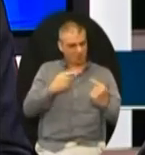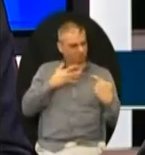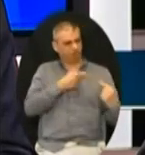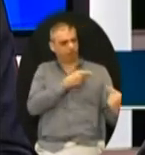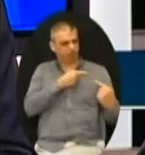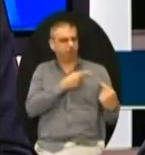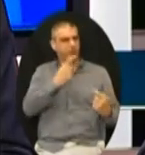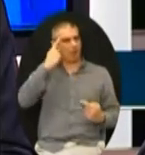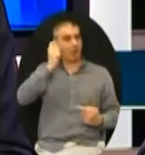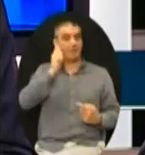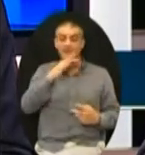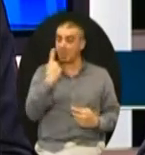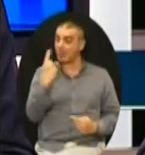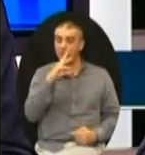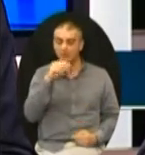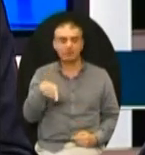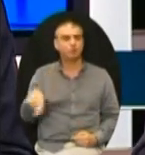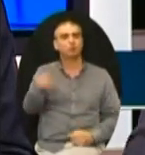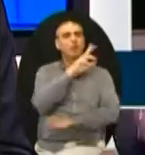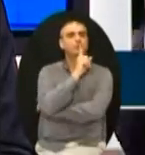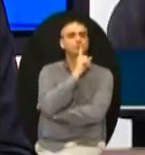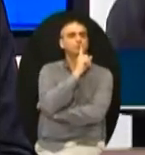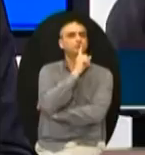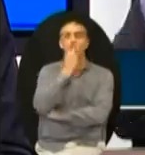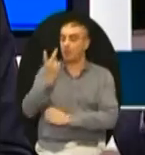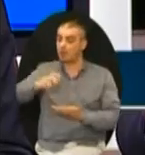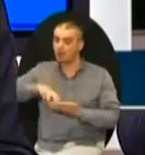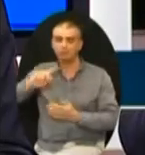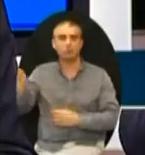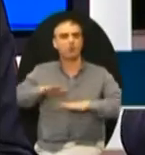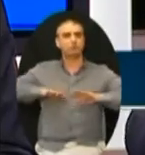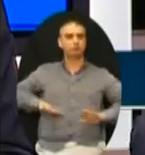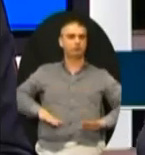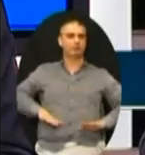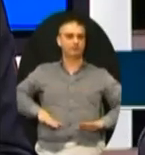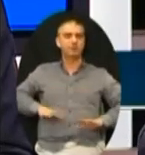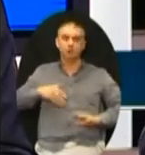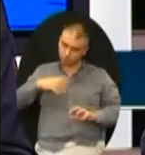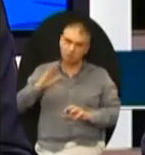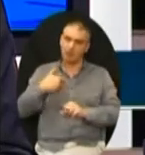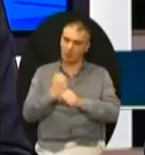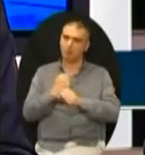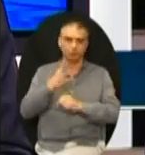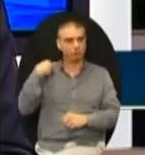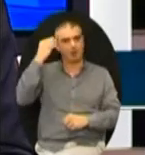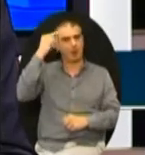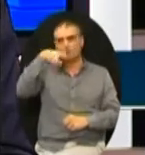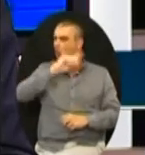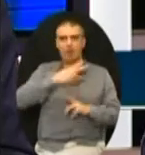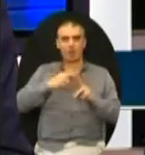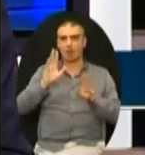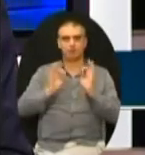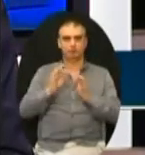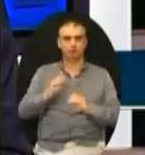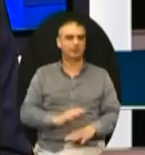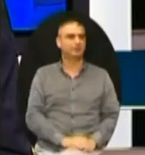נוקבים, שנונים, אבל כשאחד מדבר, השני שותק. אחד קם, השני יושב. יש לנו עוד עבודה, יש לנו מה ללמוד, לא הכל במגרש